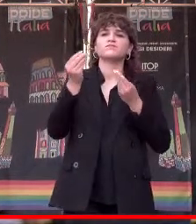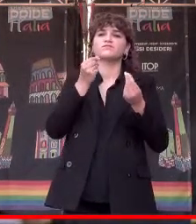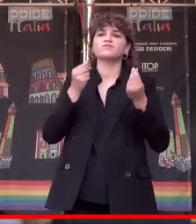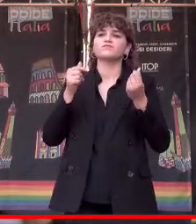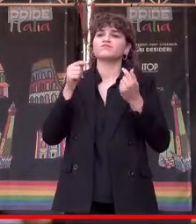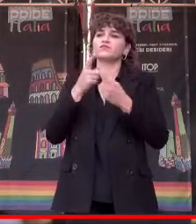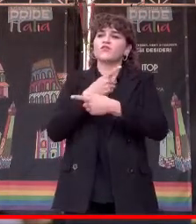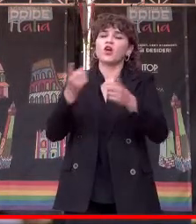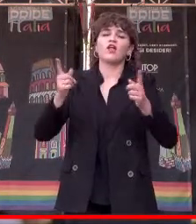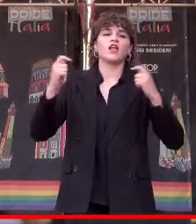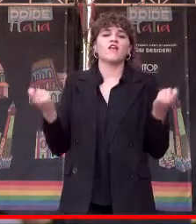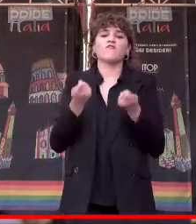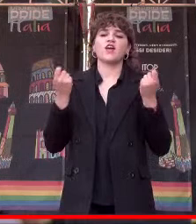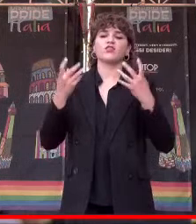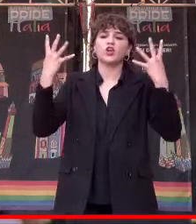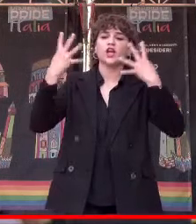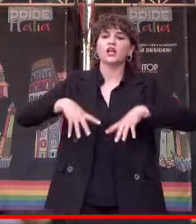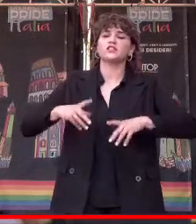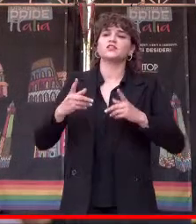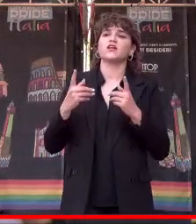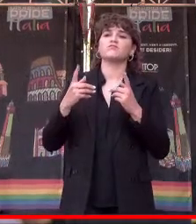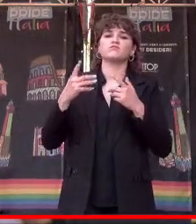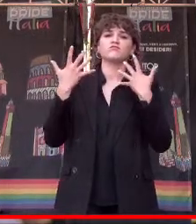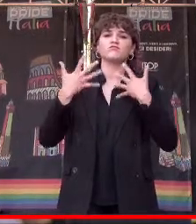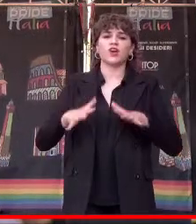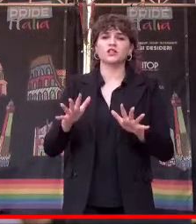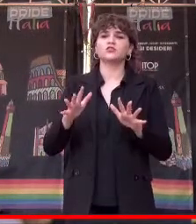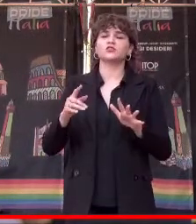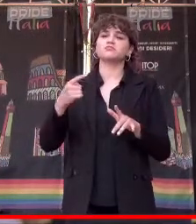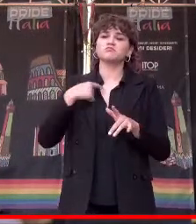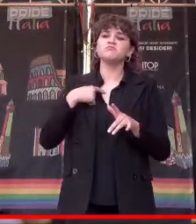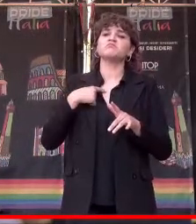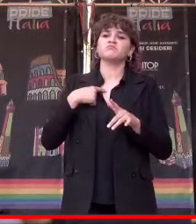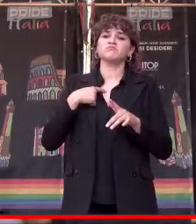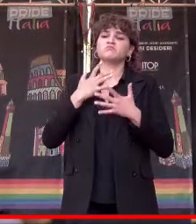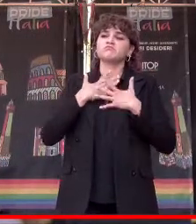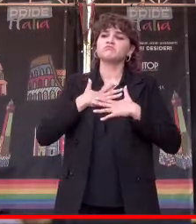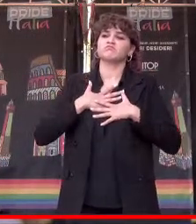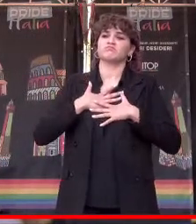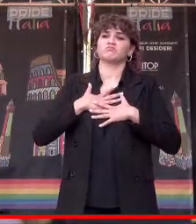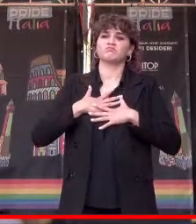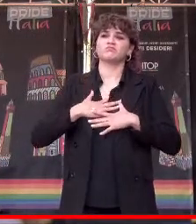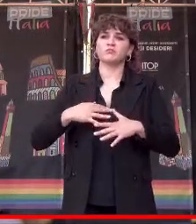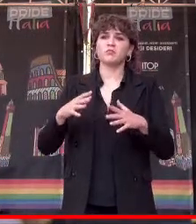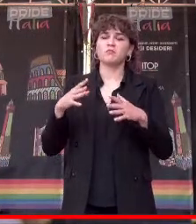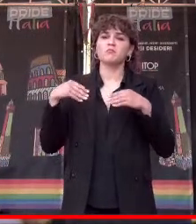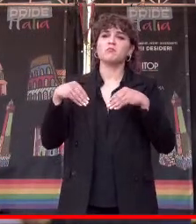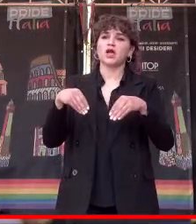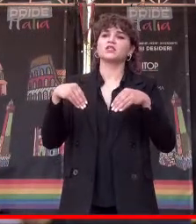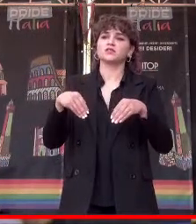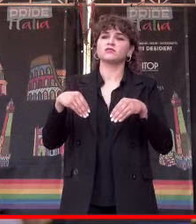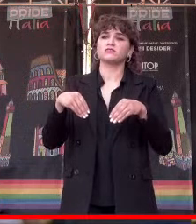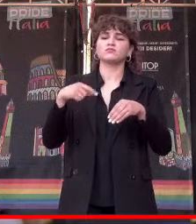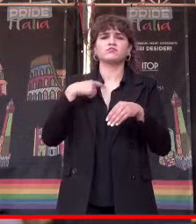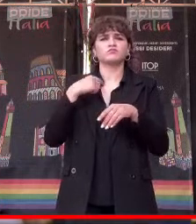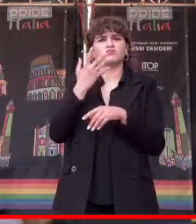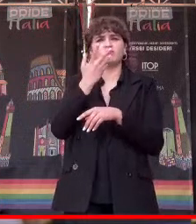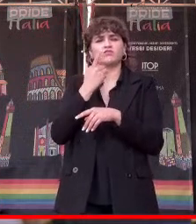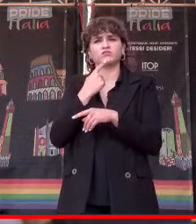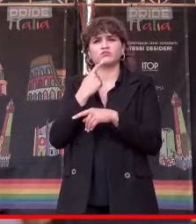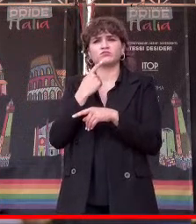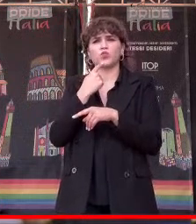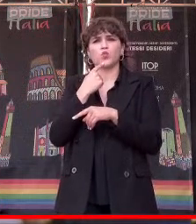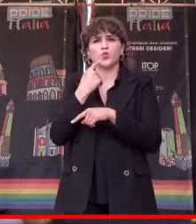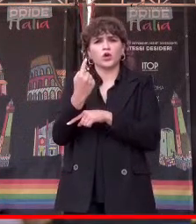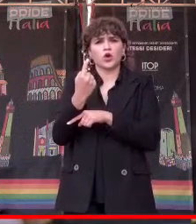volta che ho il piacere di partecipare, e io accennerò alcune cose perché poi c'è anche qui la vice sindaca